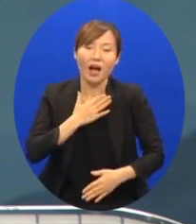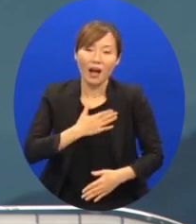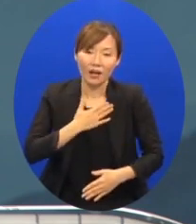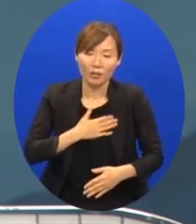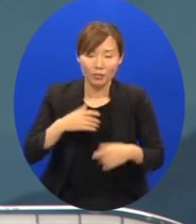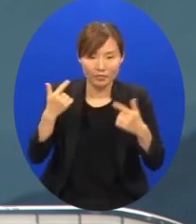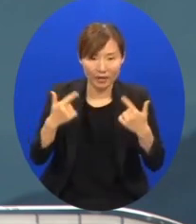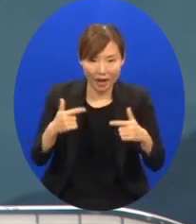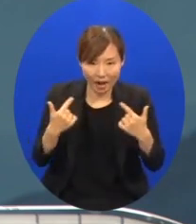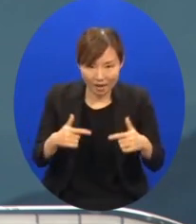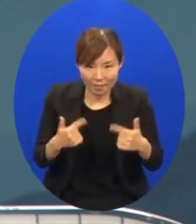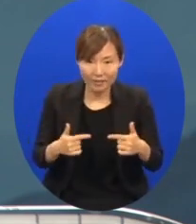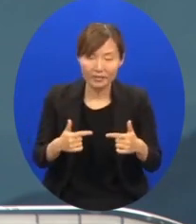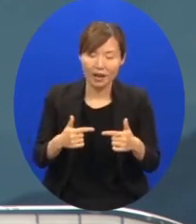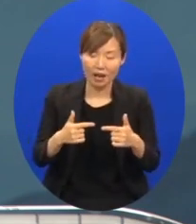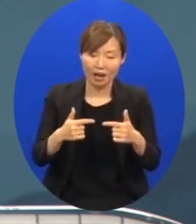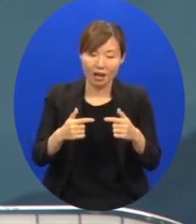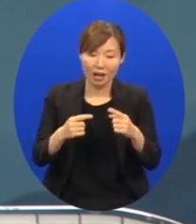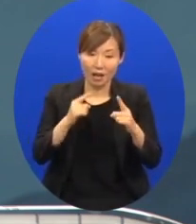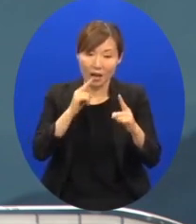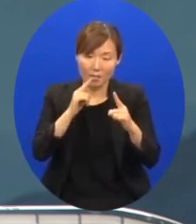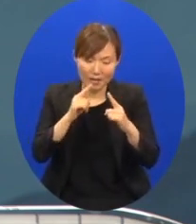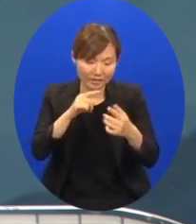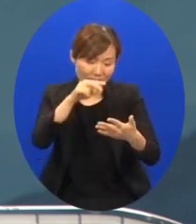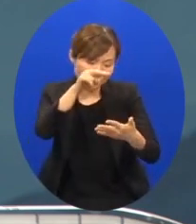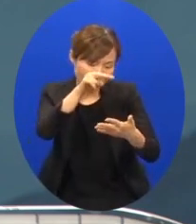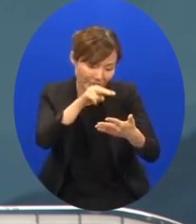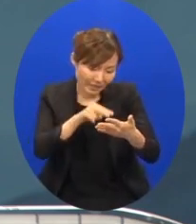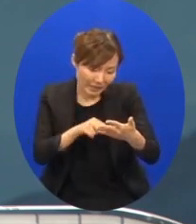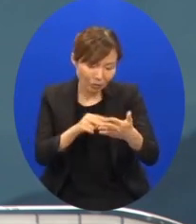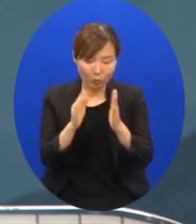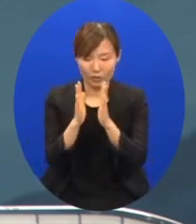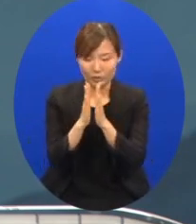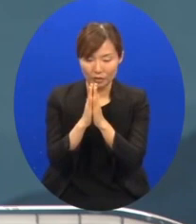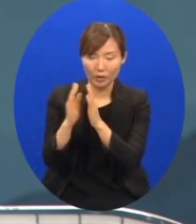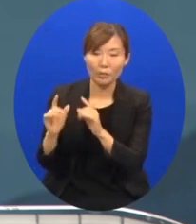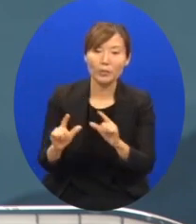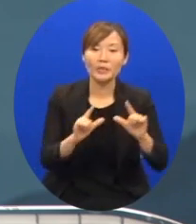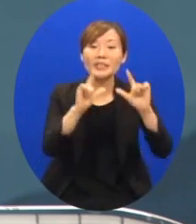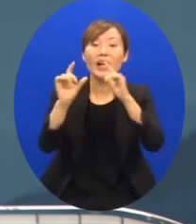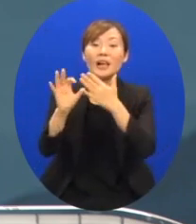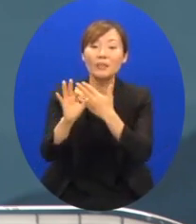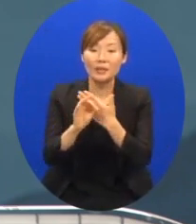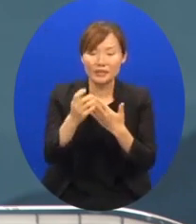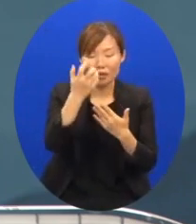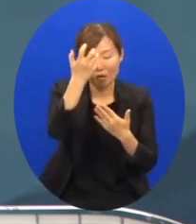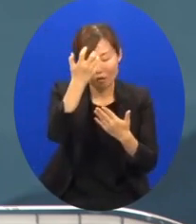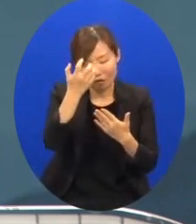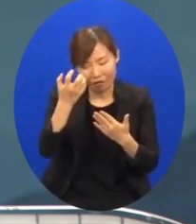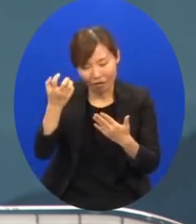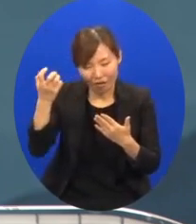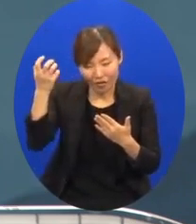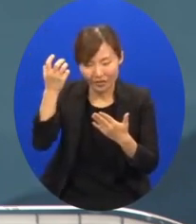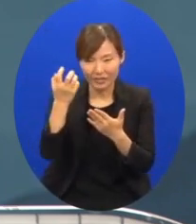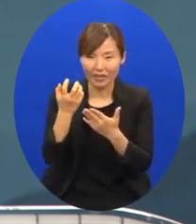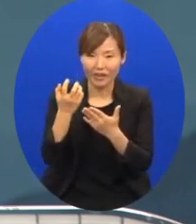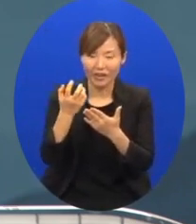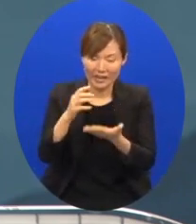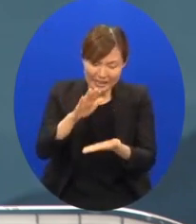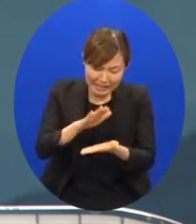바라보고 말씀 보고 기도하며 살면 우리 안에 성령의 열기가 단 듯이